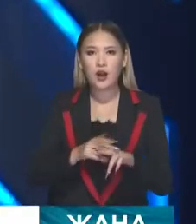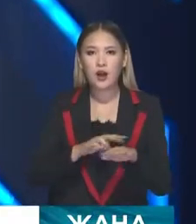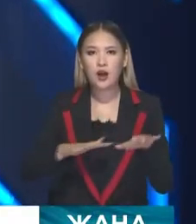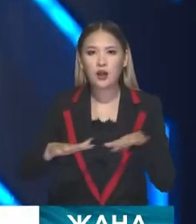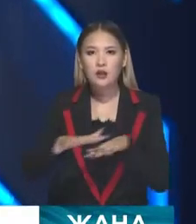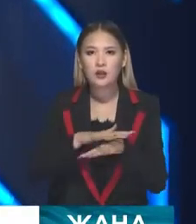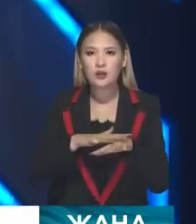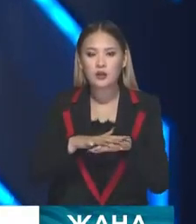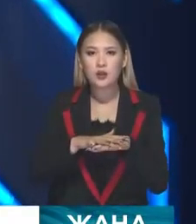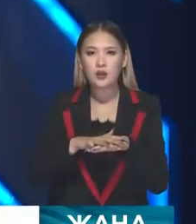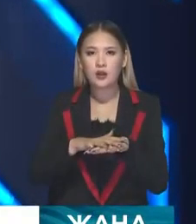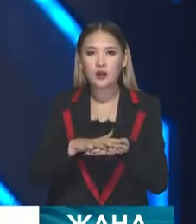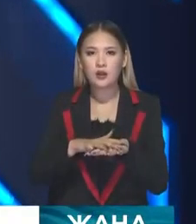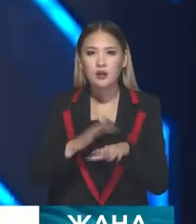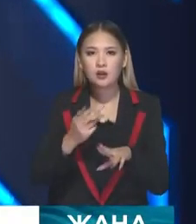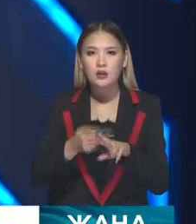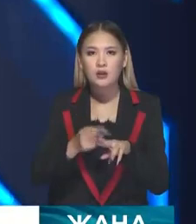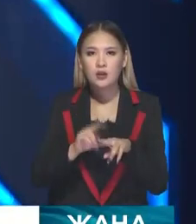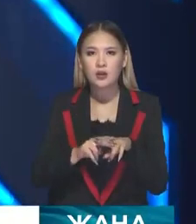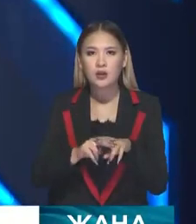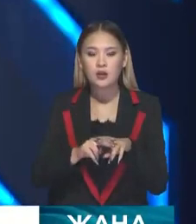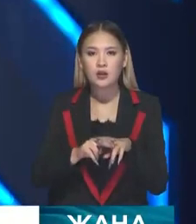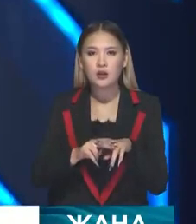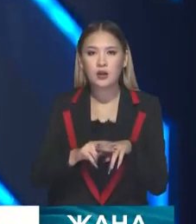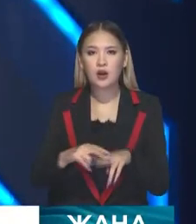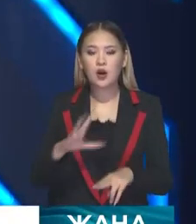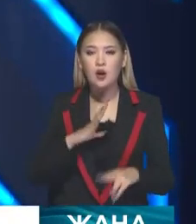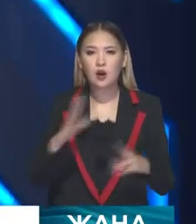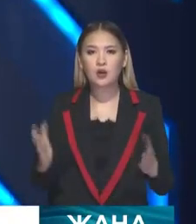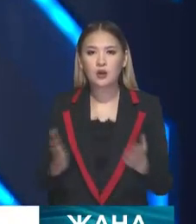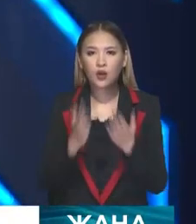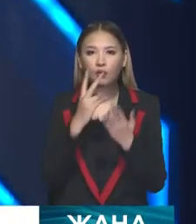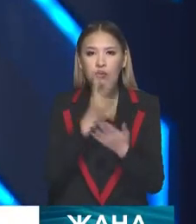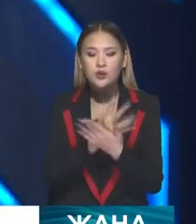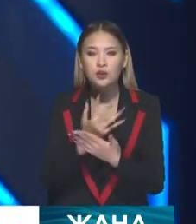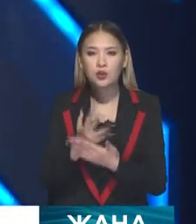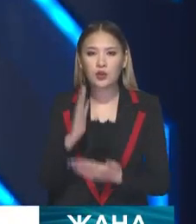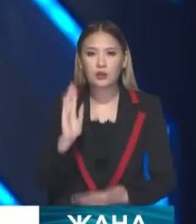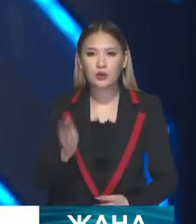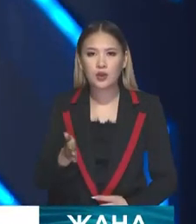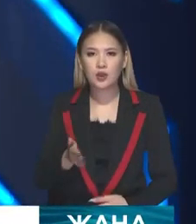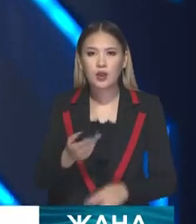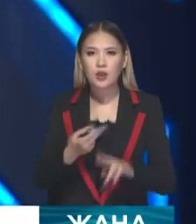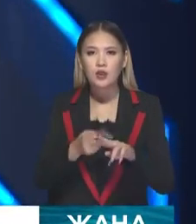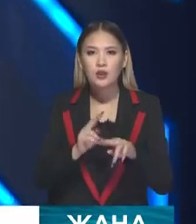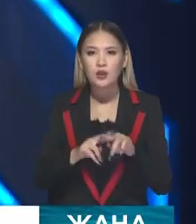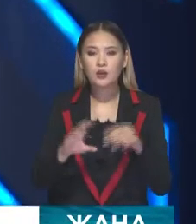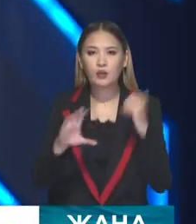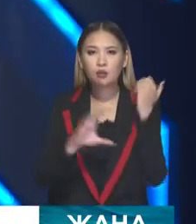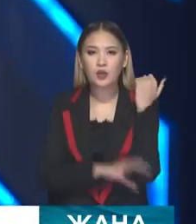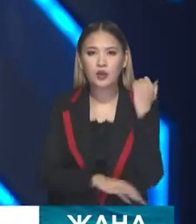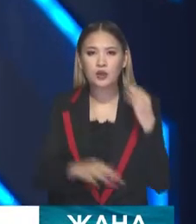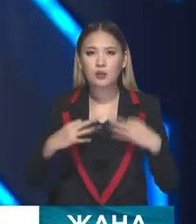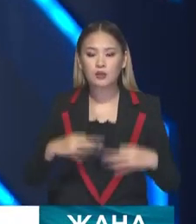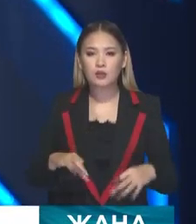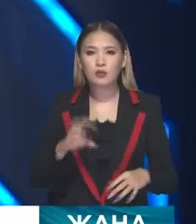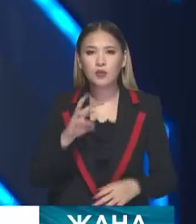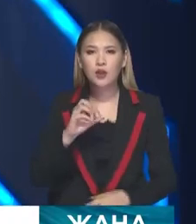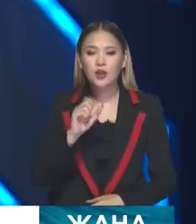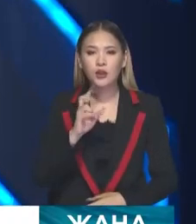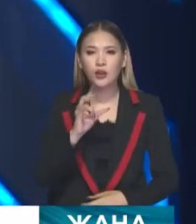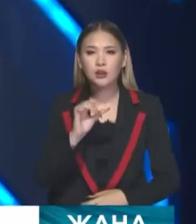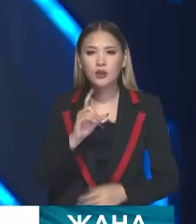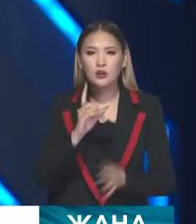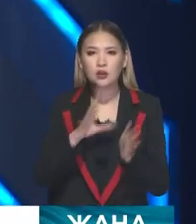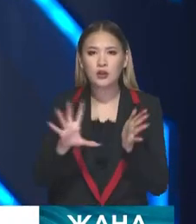Халық жағынан бір осы қолдау көрсетілді. Бірақ енді соңғы шешімін, нақты механизмін